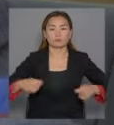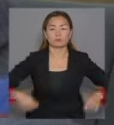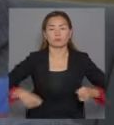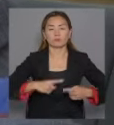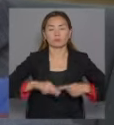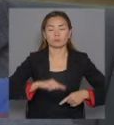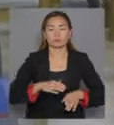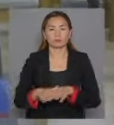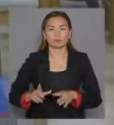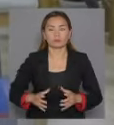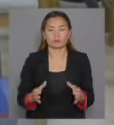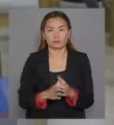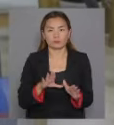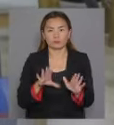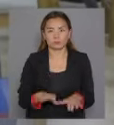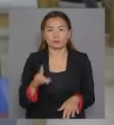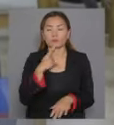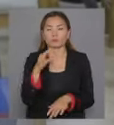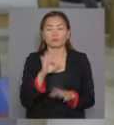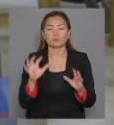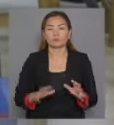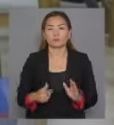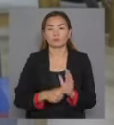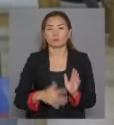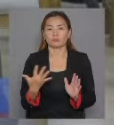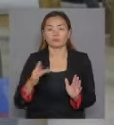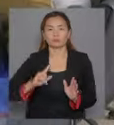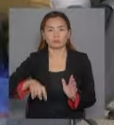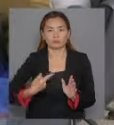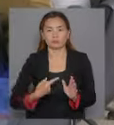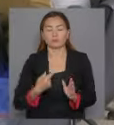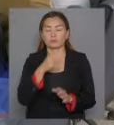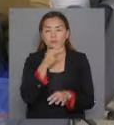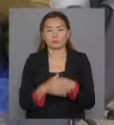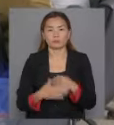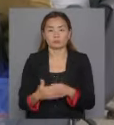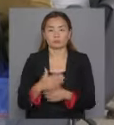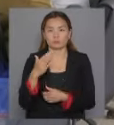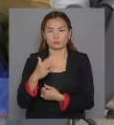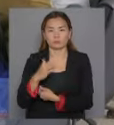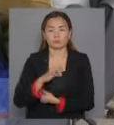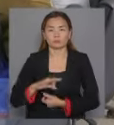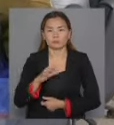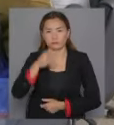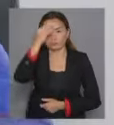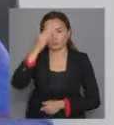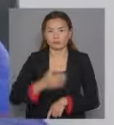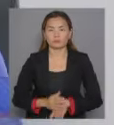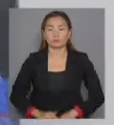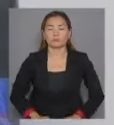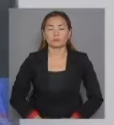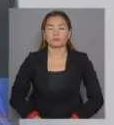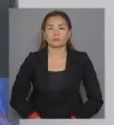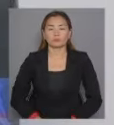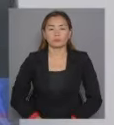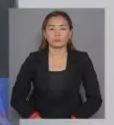субъектілерін атқарушы органға тіл туралы заңның 75-ші бабы аясында жауапкершілікке тарту жөнінде ұсыныс айтылды. Бағанада айтылып